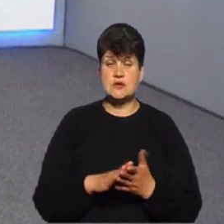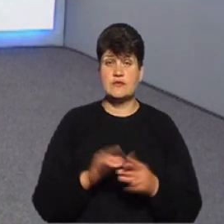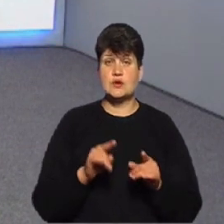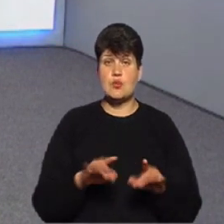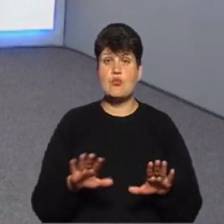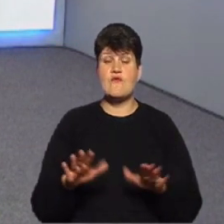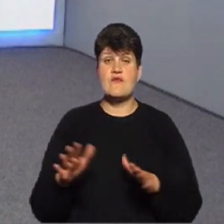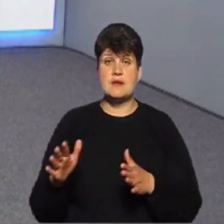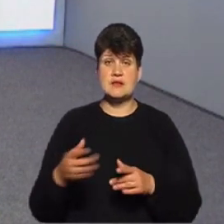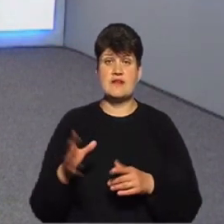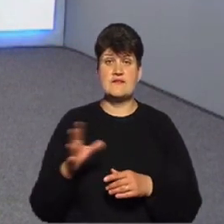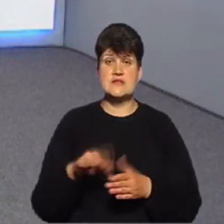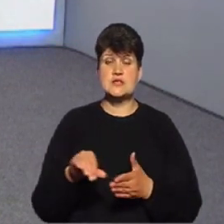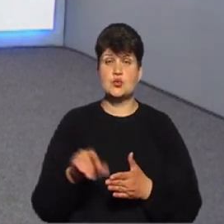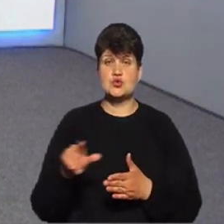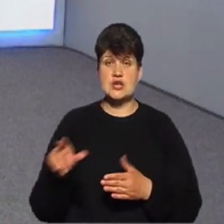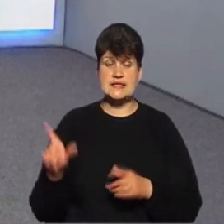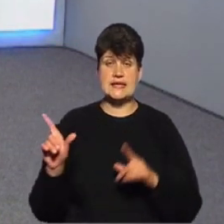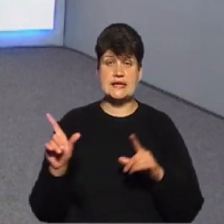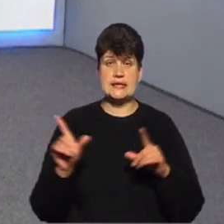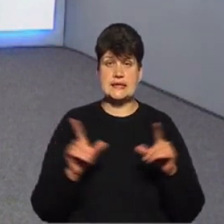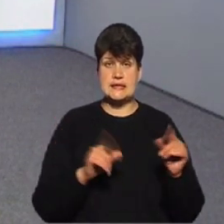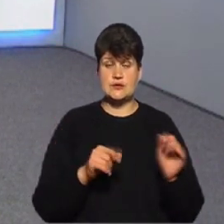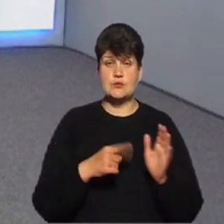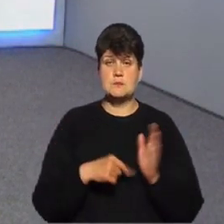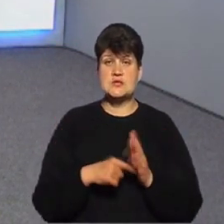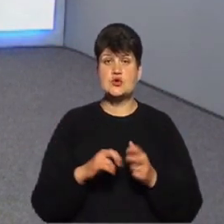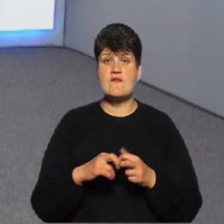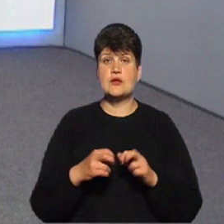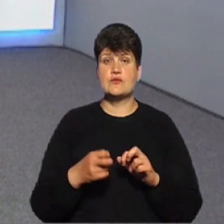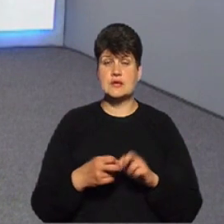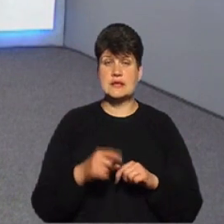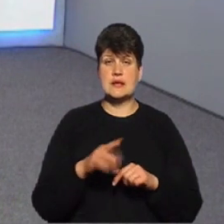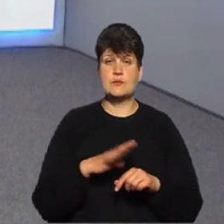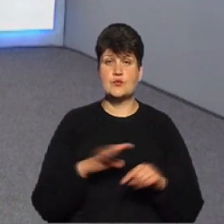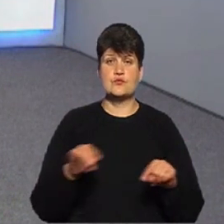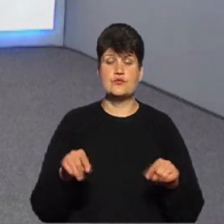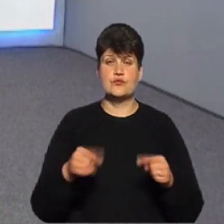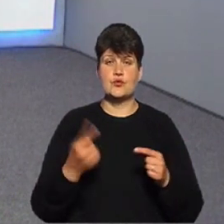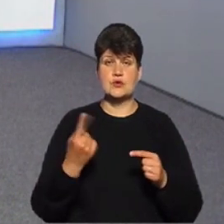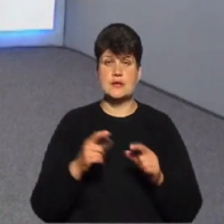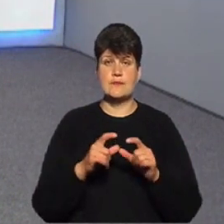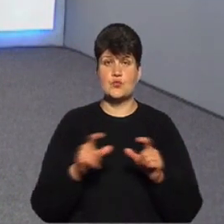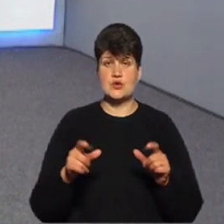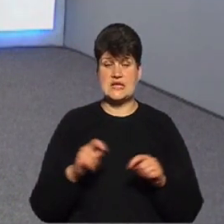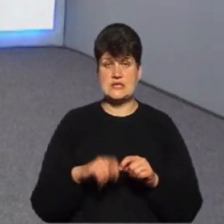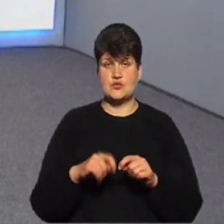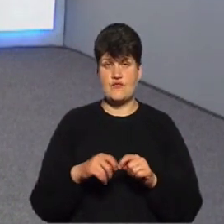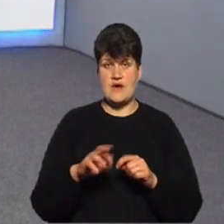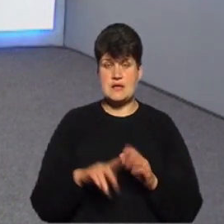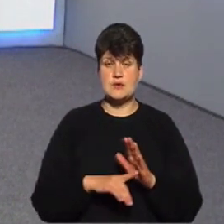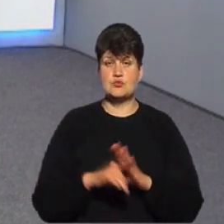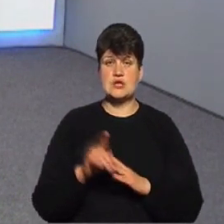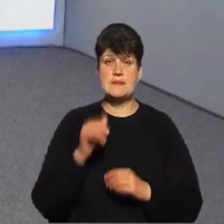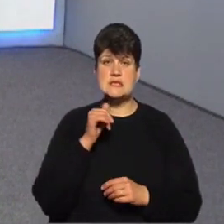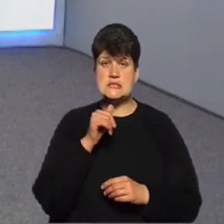ці учасники їдуть в місто Івано-Франківськ. Там був створений один пункт тестування. тестування. Ми розпочинаємо завтра